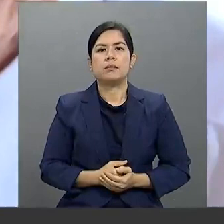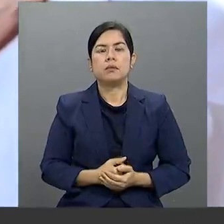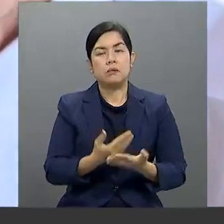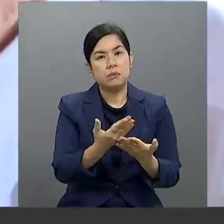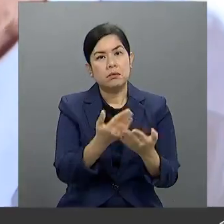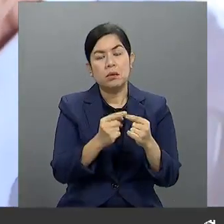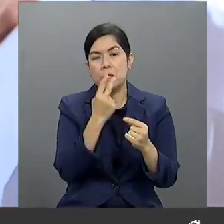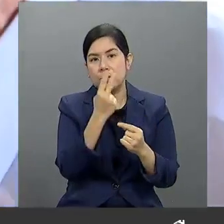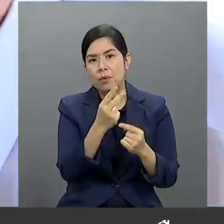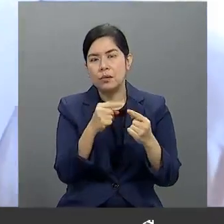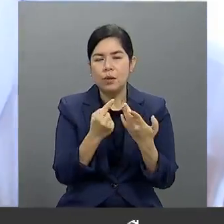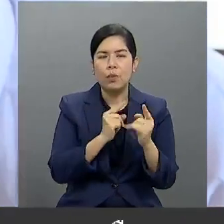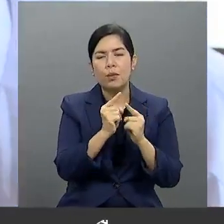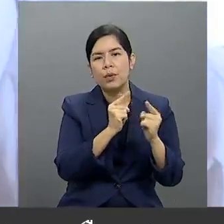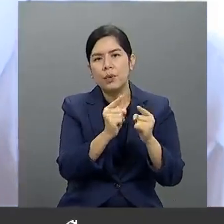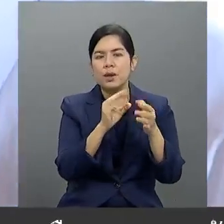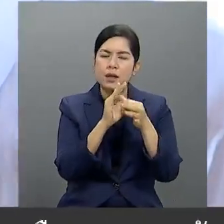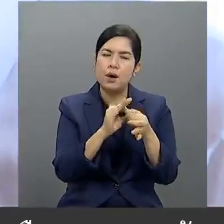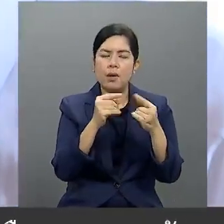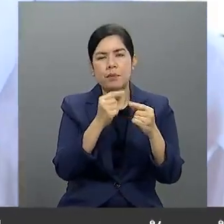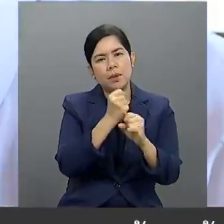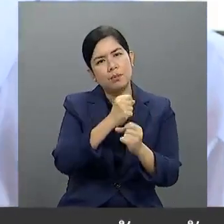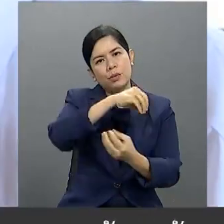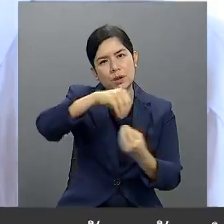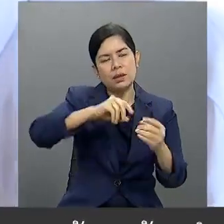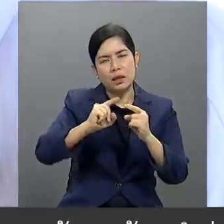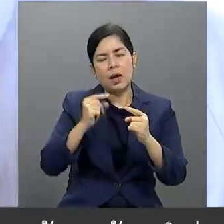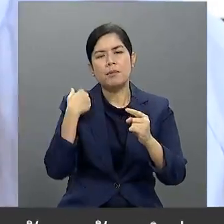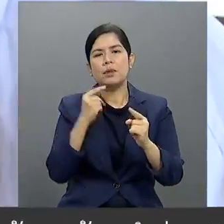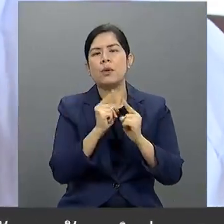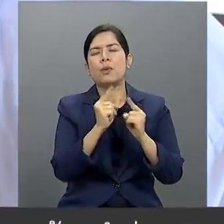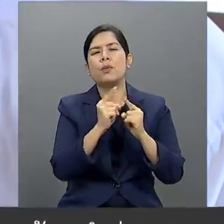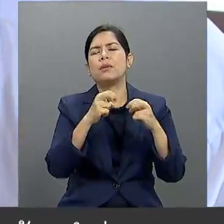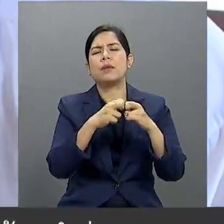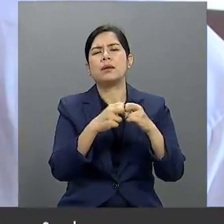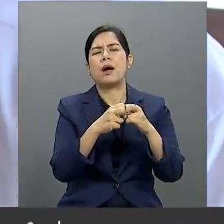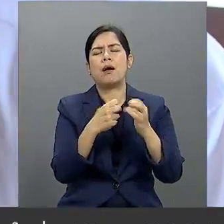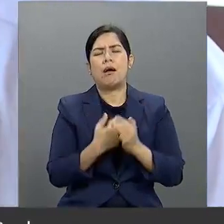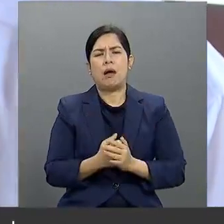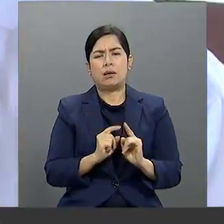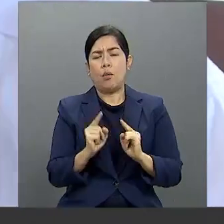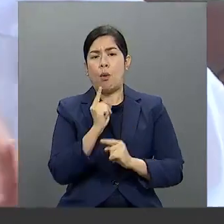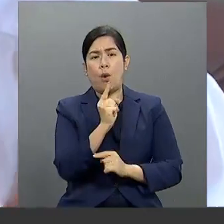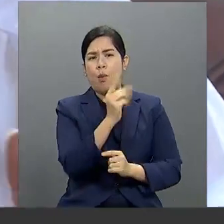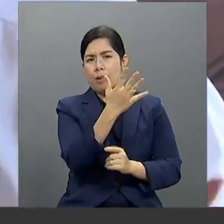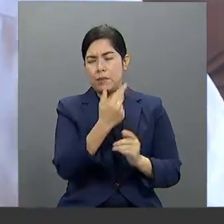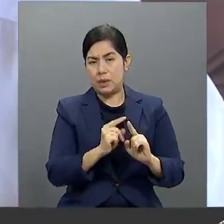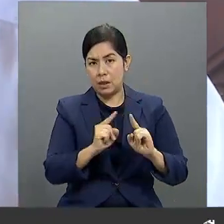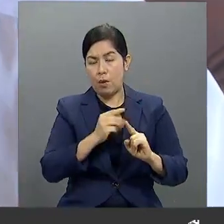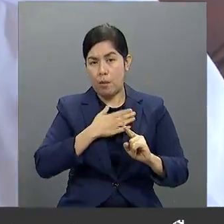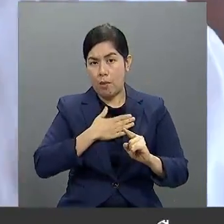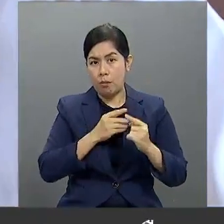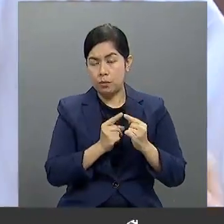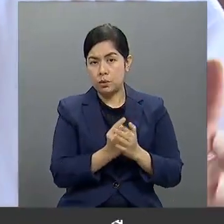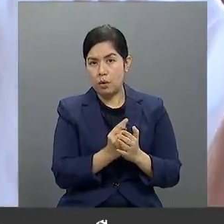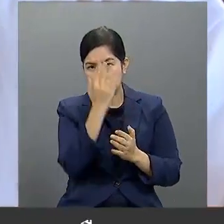นคุยกันแล้วมันคล่องคุยกันแล้วมันวางแผนก็ลงตัวไม่มีใครว่าแต่ที่ผมตำหนิก็คือคุณไม่จำเป็นต้องปิดบังเล